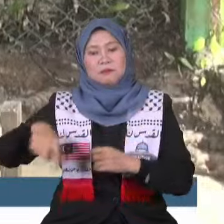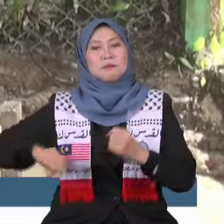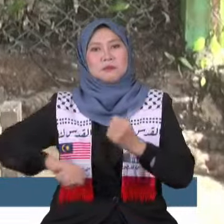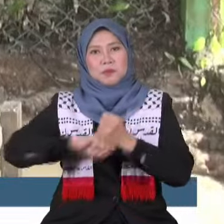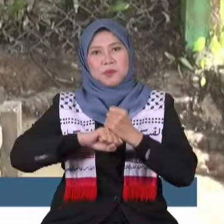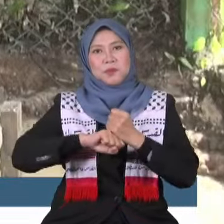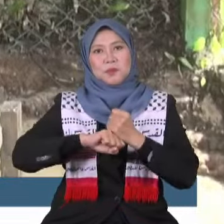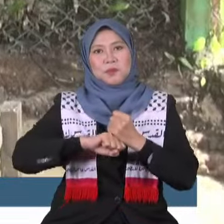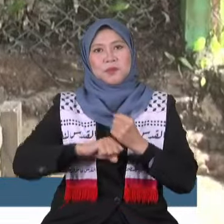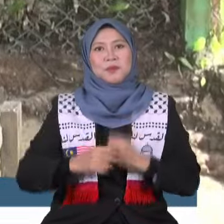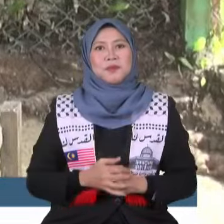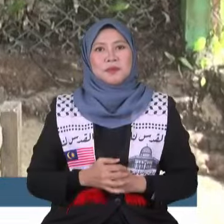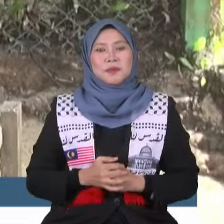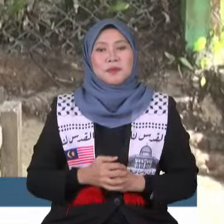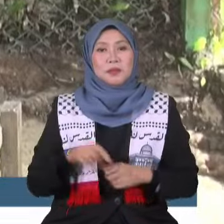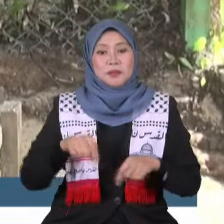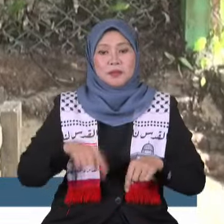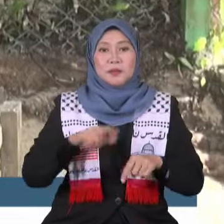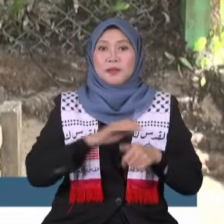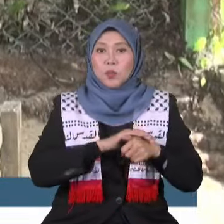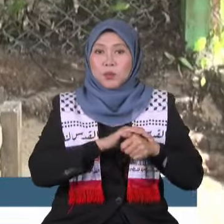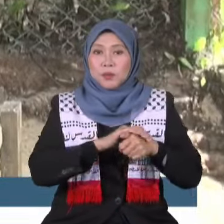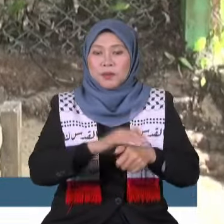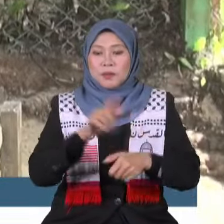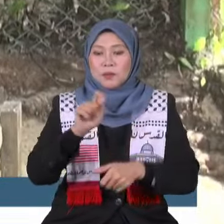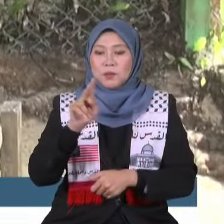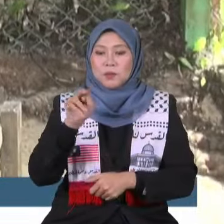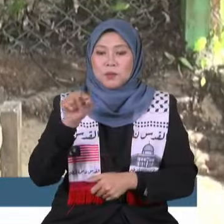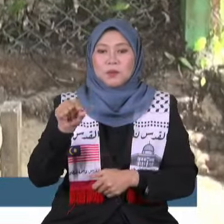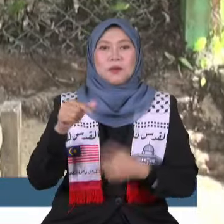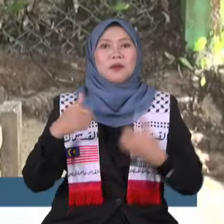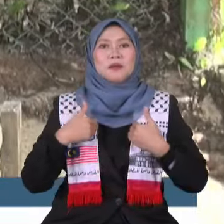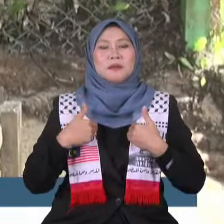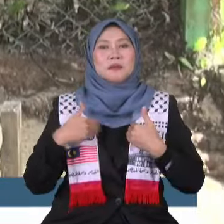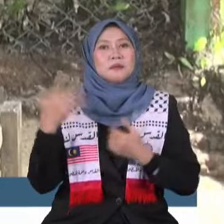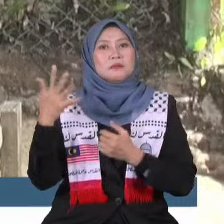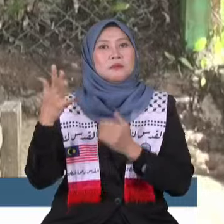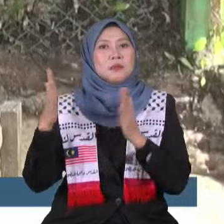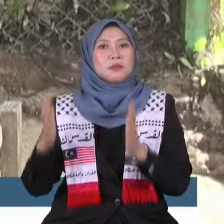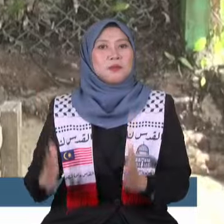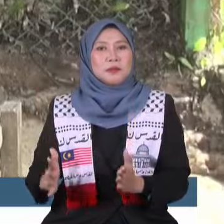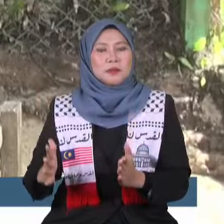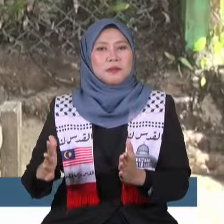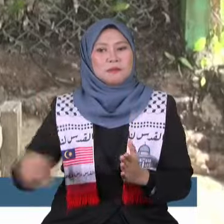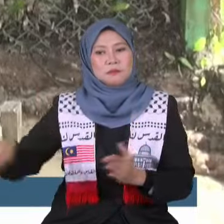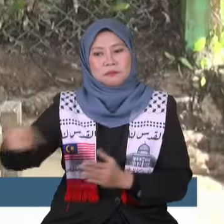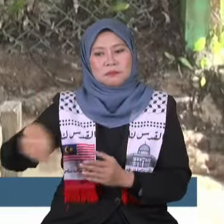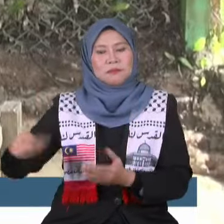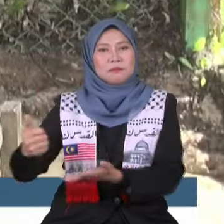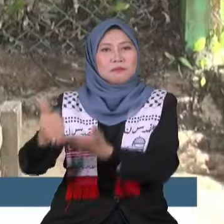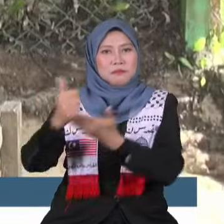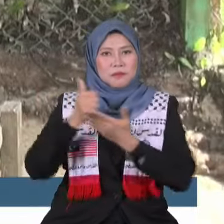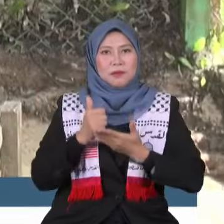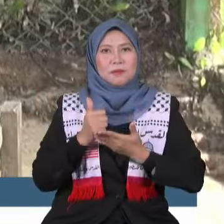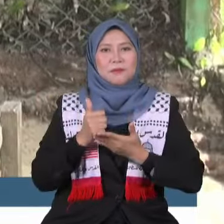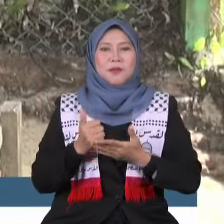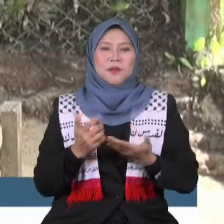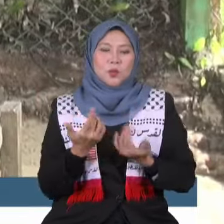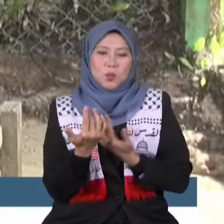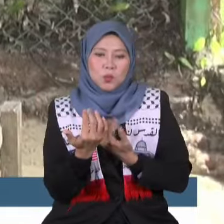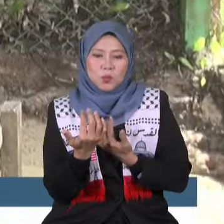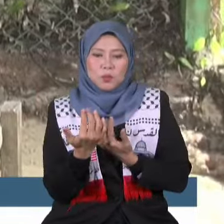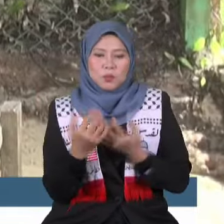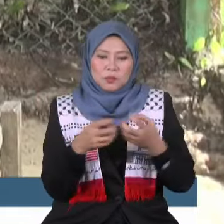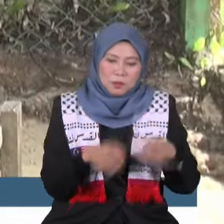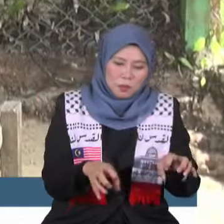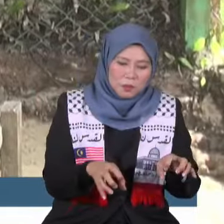Dalam geng tuntung dalam kampung ni pun ada dalam 15 orang. Jadi dia oranglah yang tolong kita pergi tunggu telur, kajian